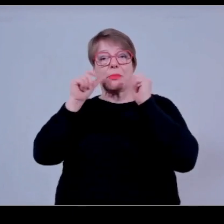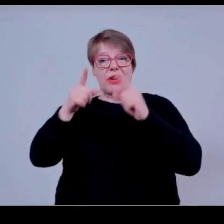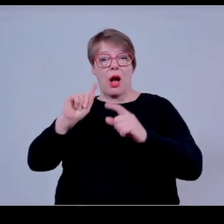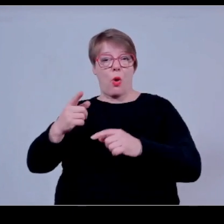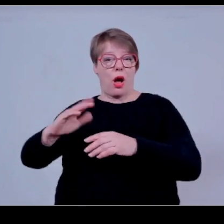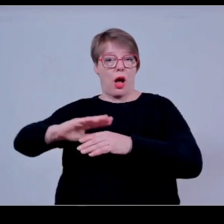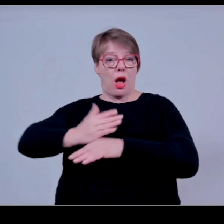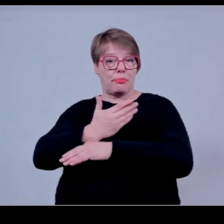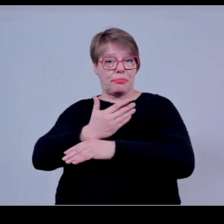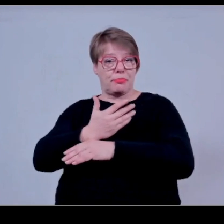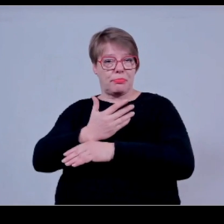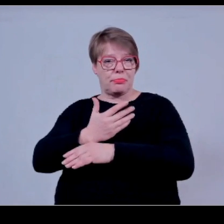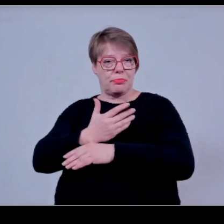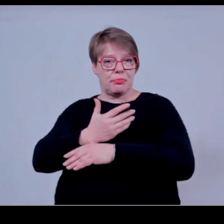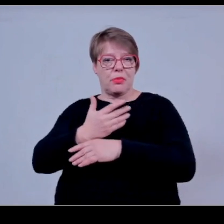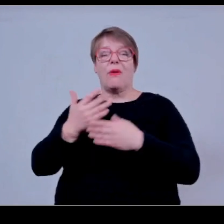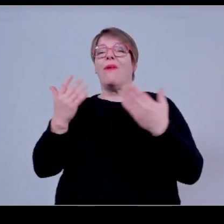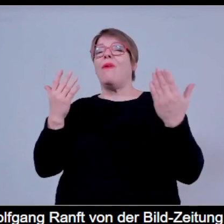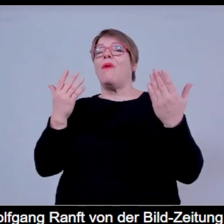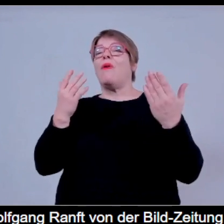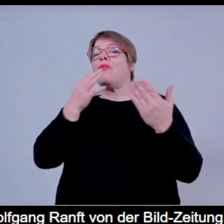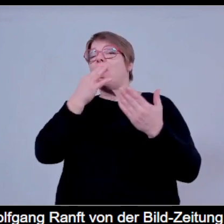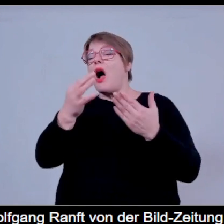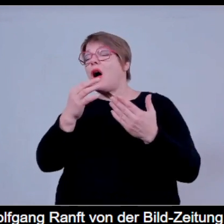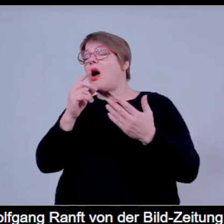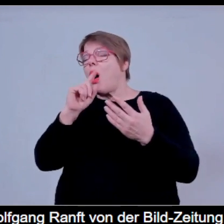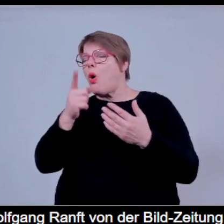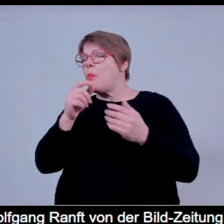bessere Ansprechpartner, Bernreiter, weil Sie die Züge alle kennen?